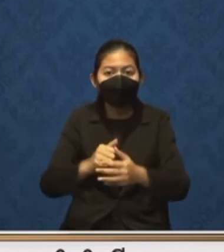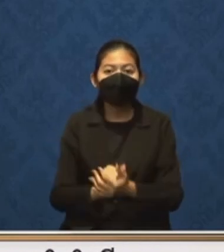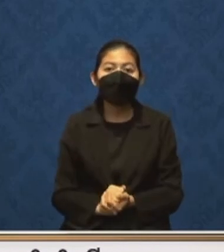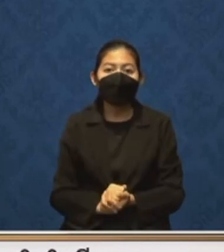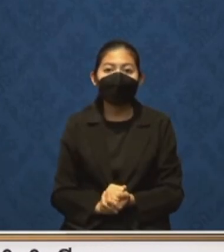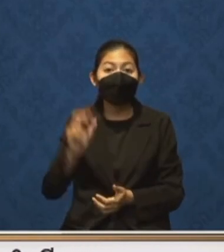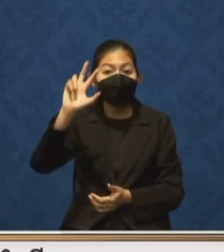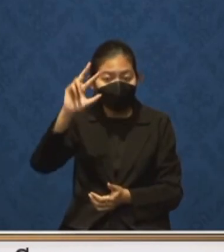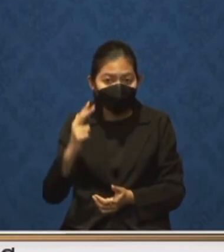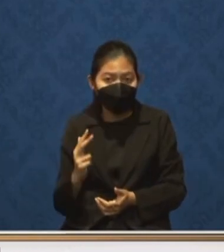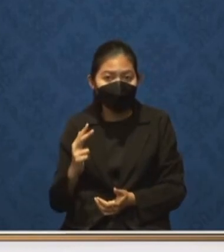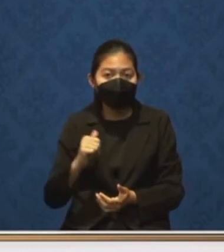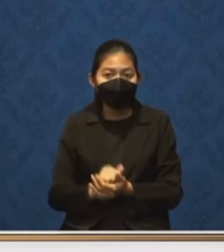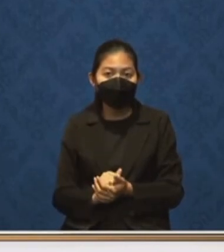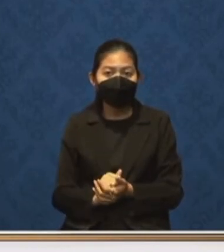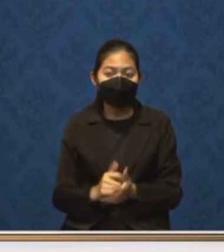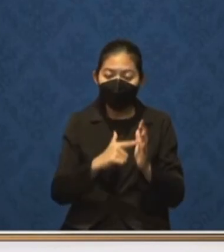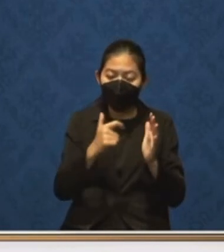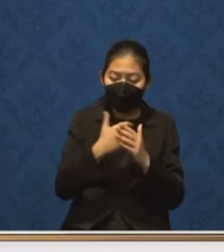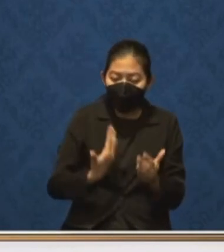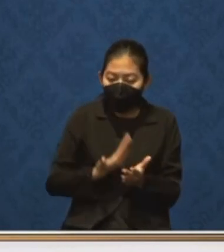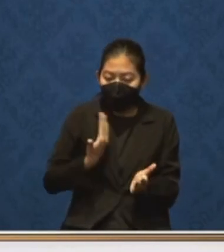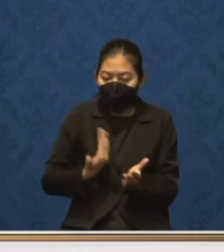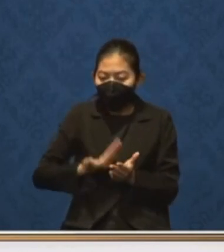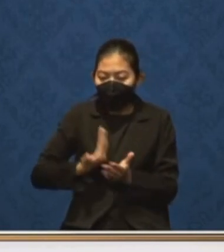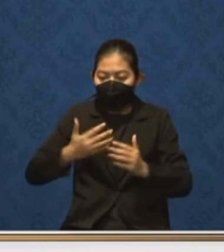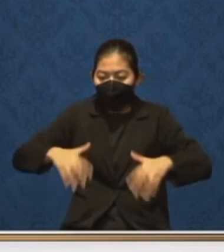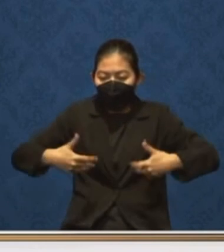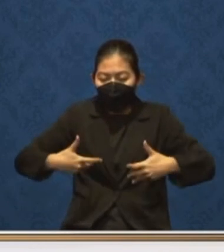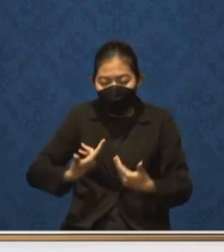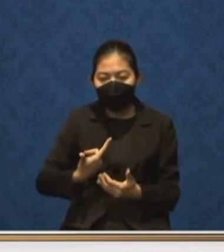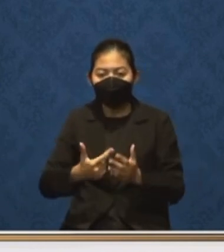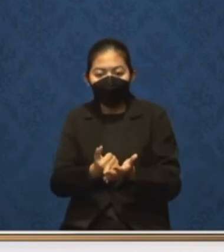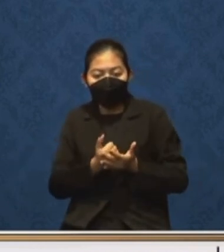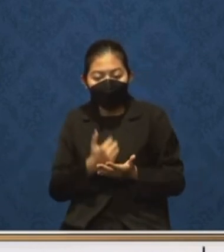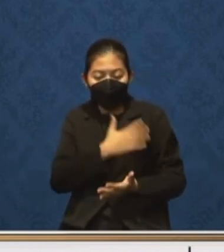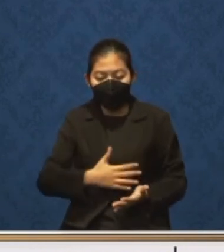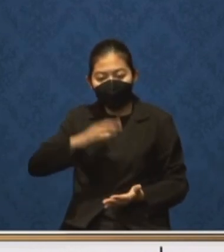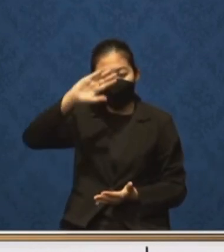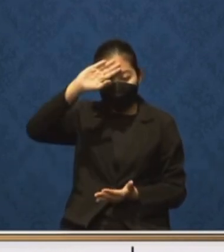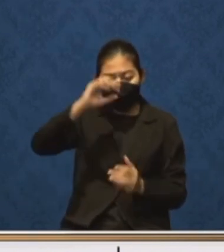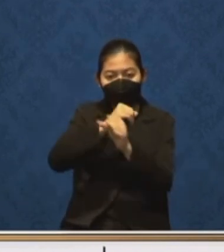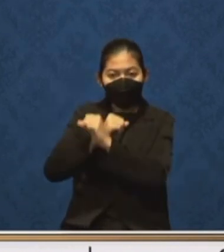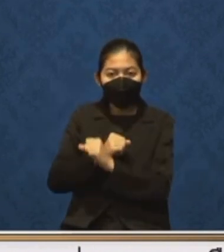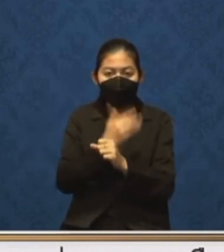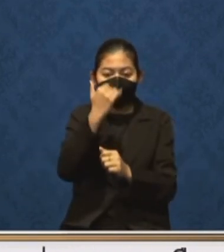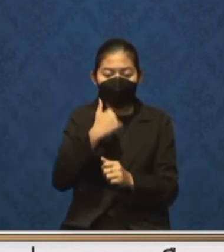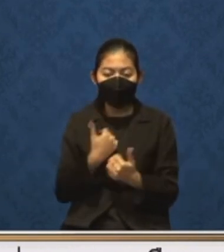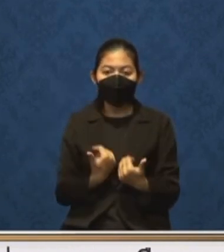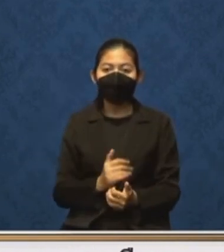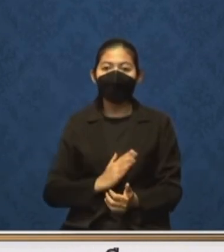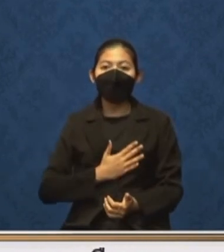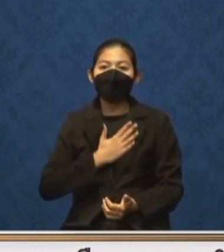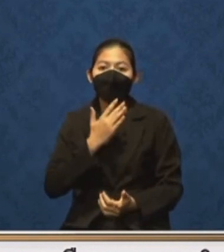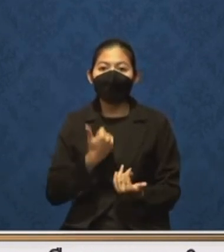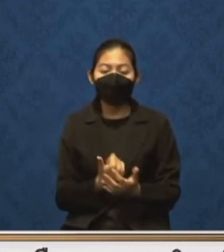กันชาเป็นยาภารวยกันชาเป็นยารัษาโรคเพราะวันนี้พักผมในไทยยืนกันวากัน